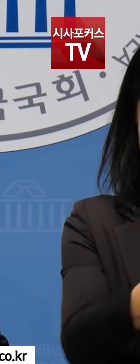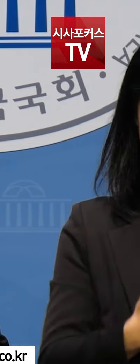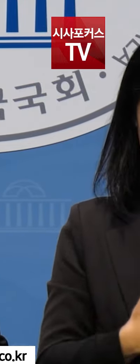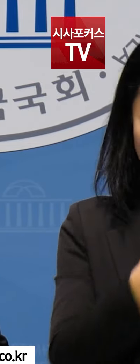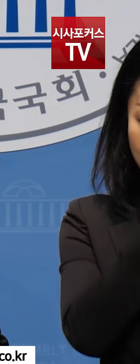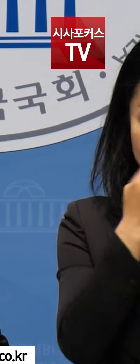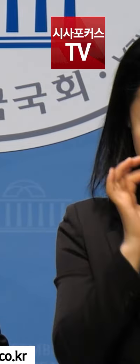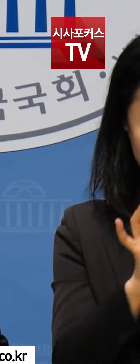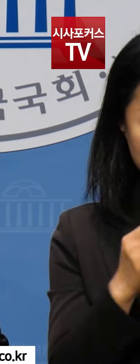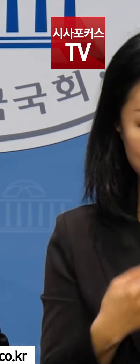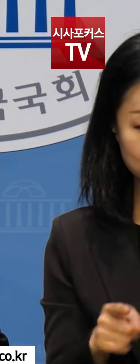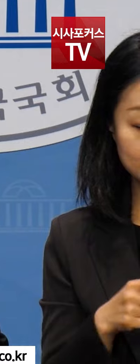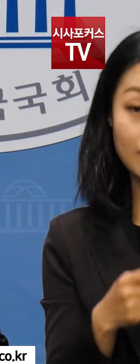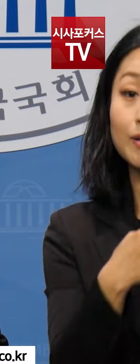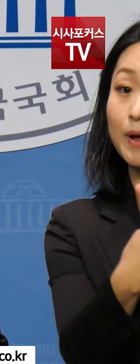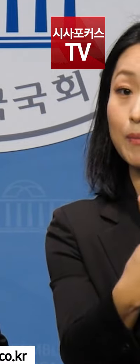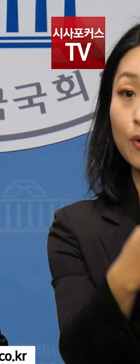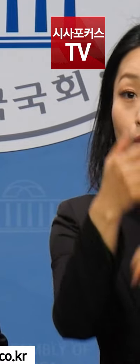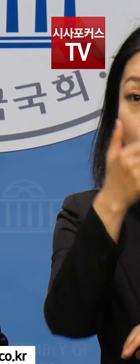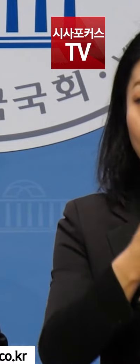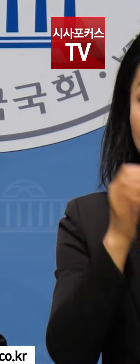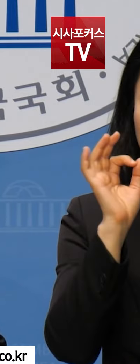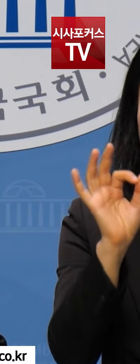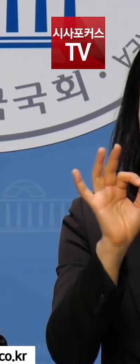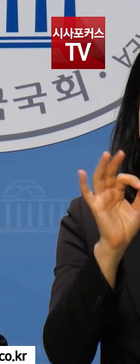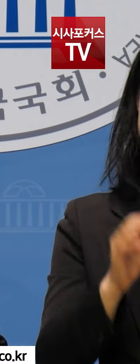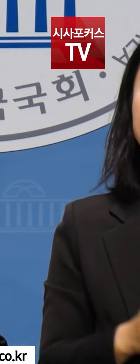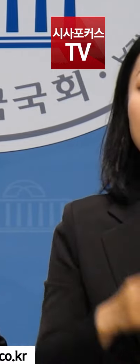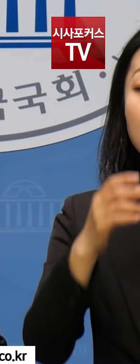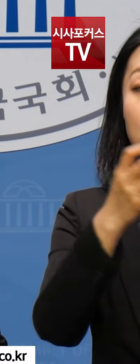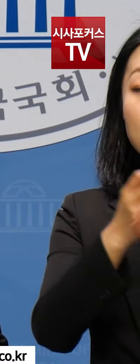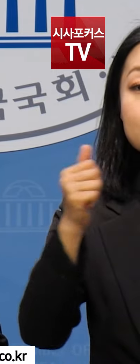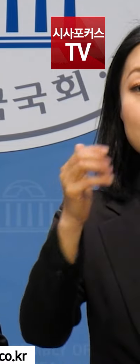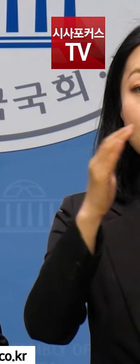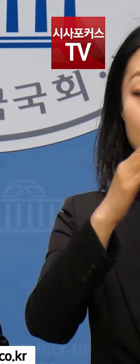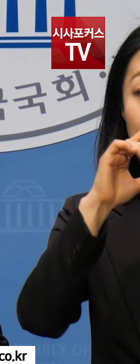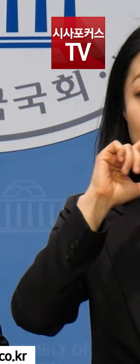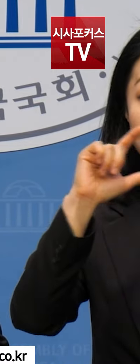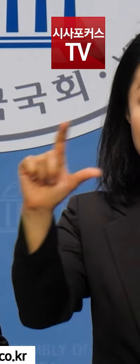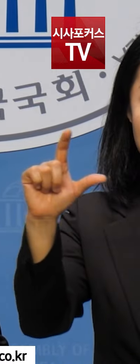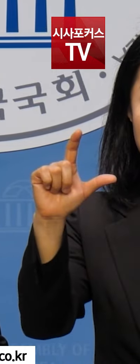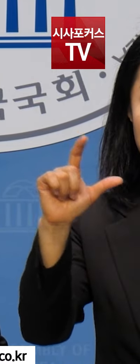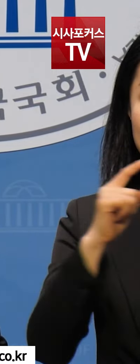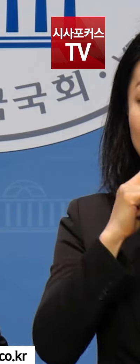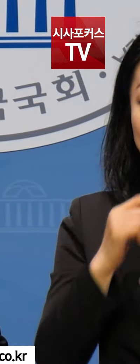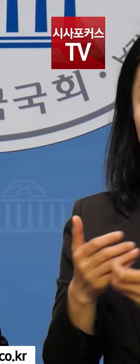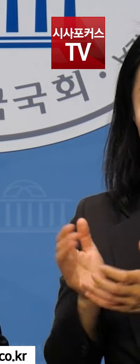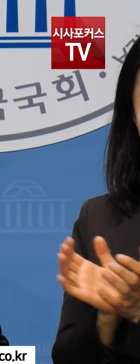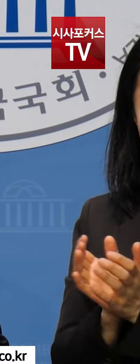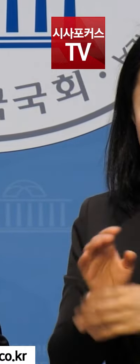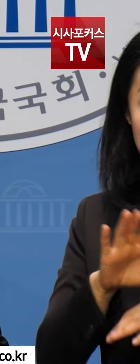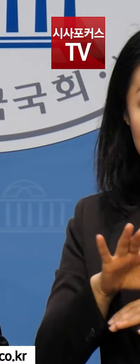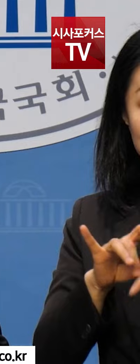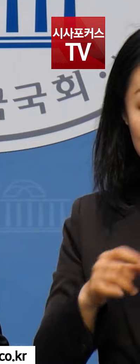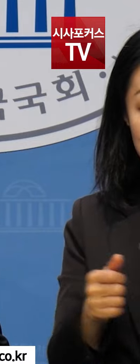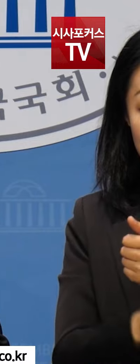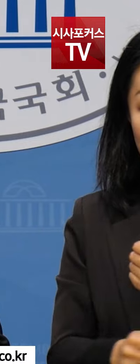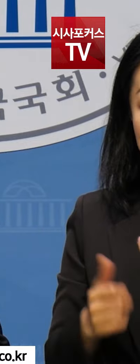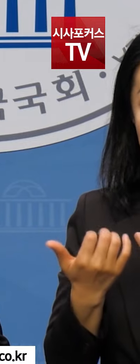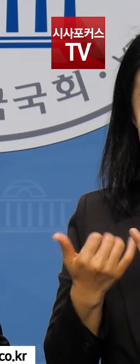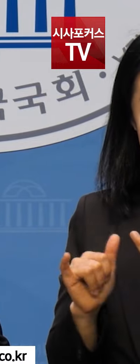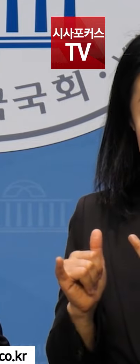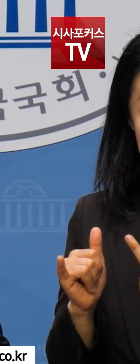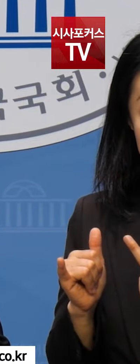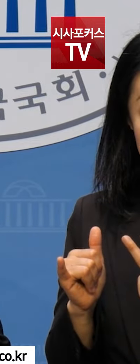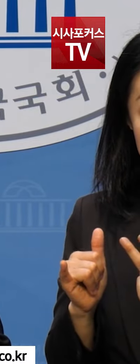입수해서 분석했습니다. 그 결과 해당 헌재 판결이 사실상 민주당의 방통위 2인 체제